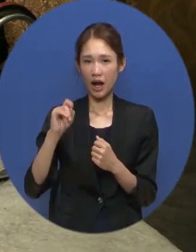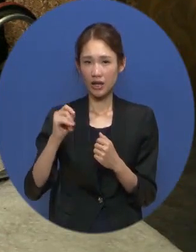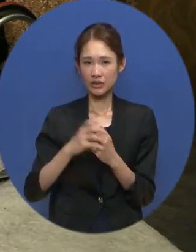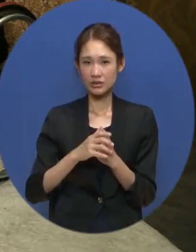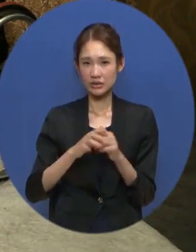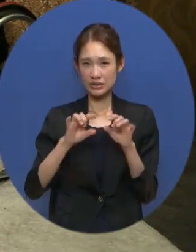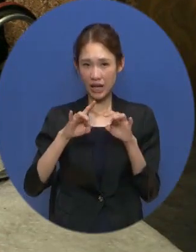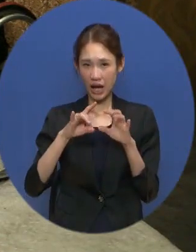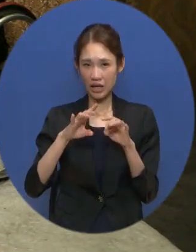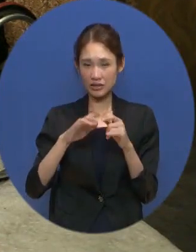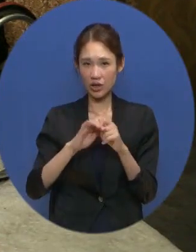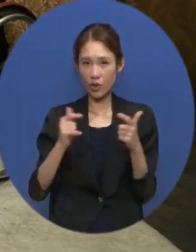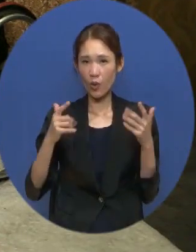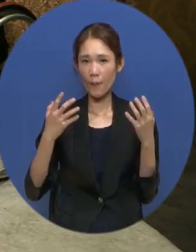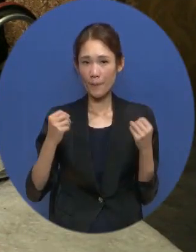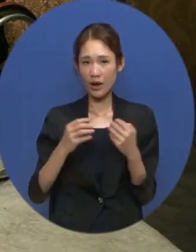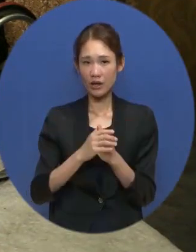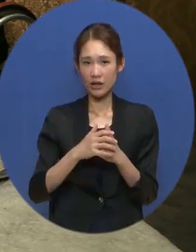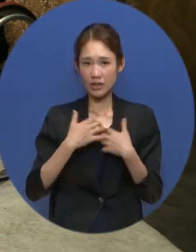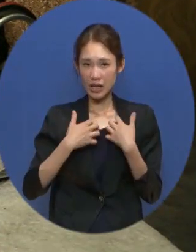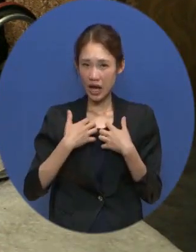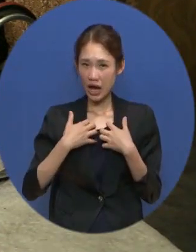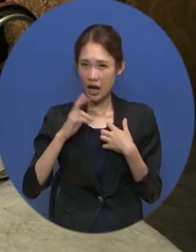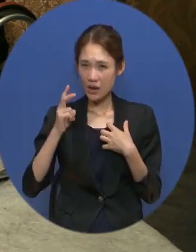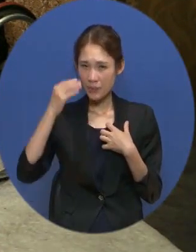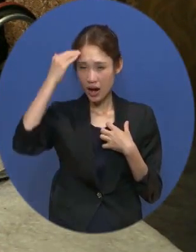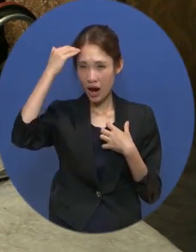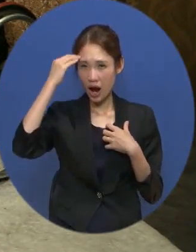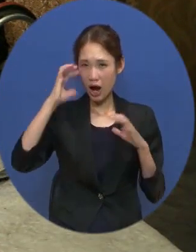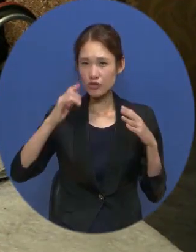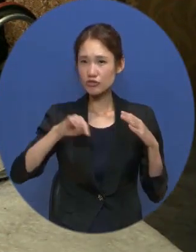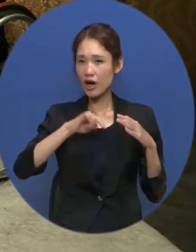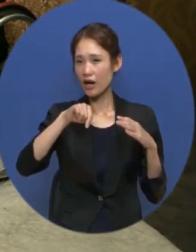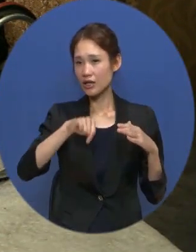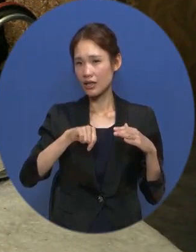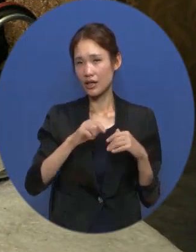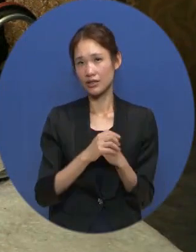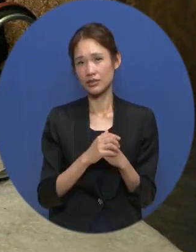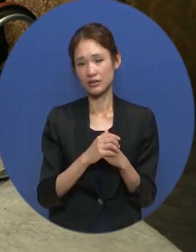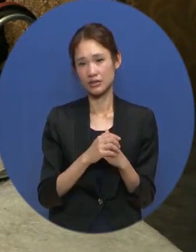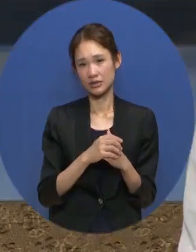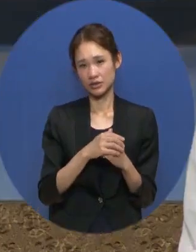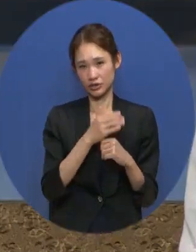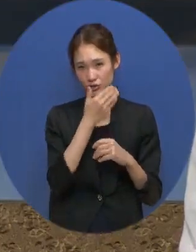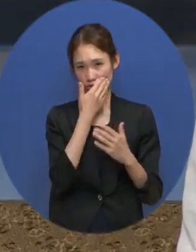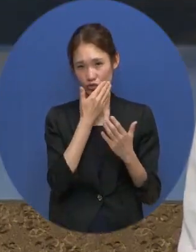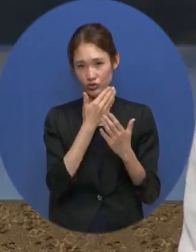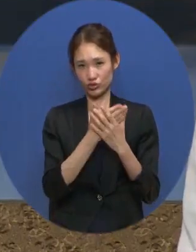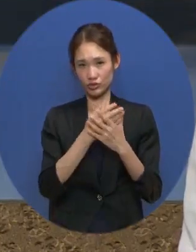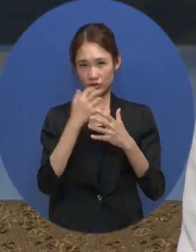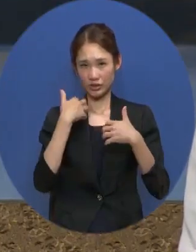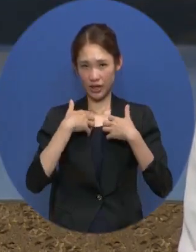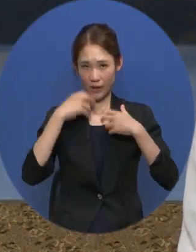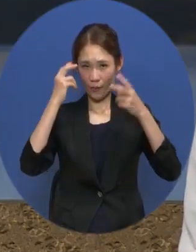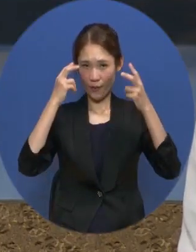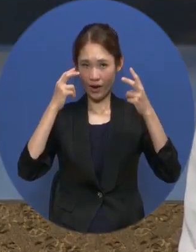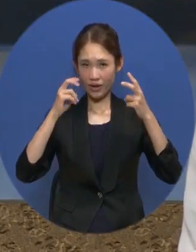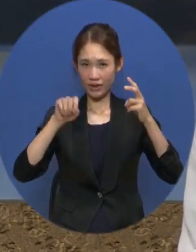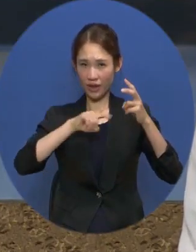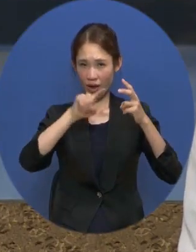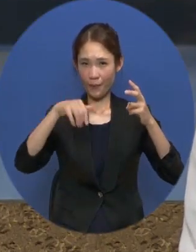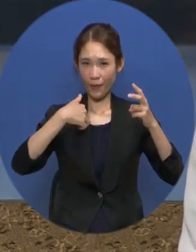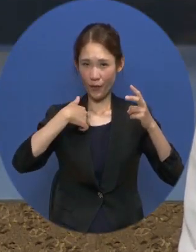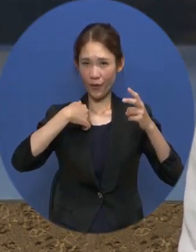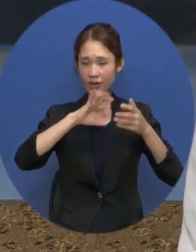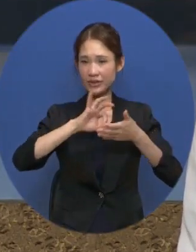가전 전자 이쪽이 많습니다. 게임. 아. 게임은 아마 저희 나라의 메이저 게임 회사들은 네. 전부 다 저희 솔루션을